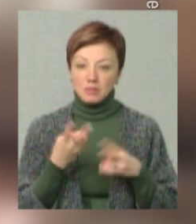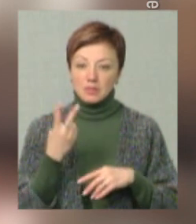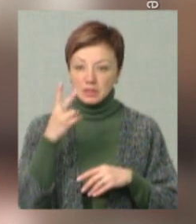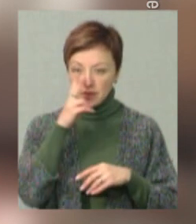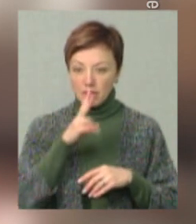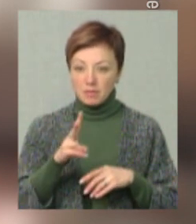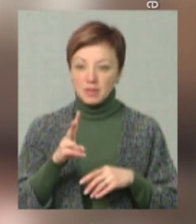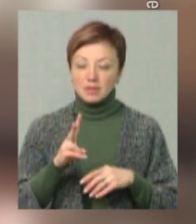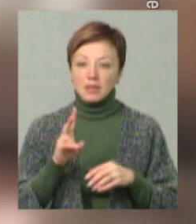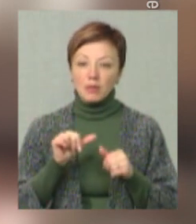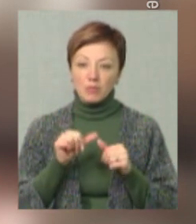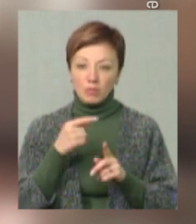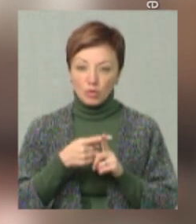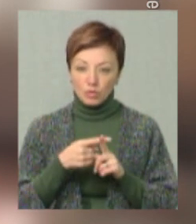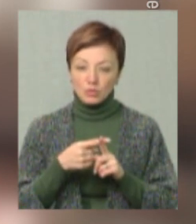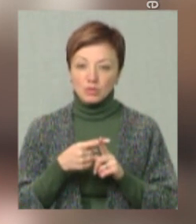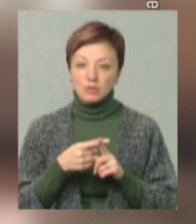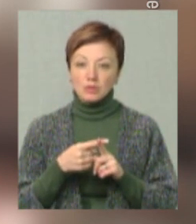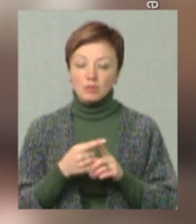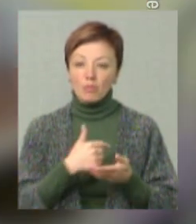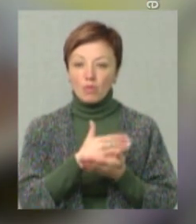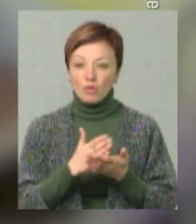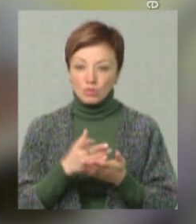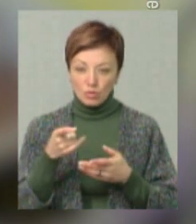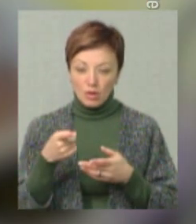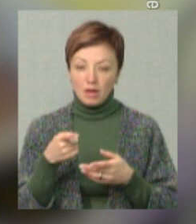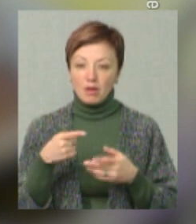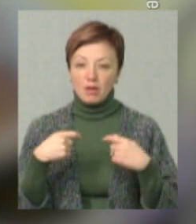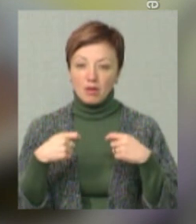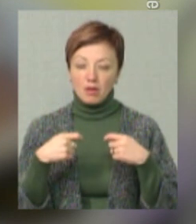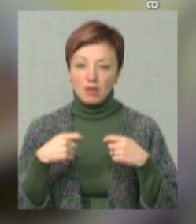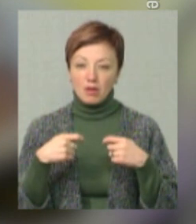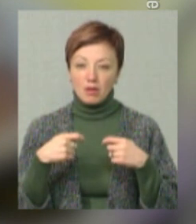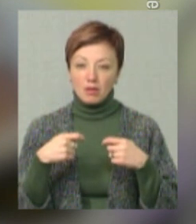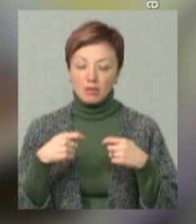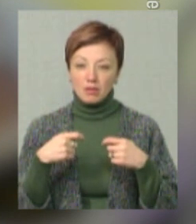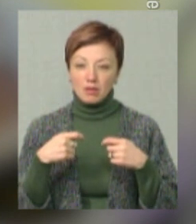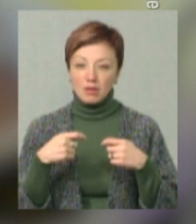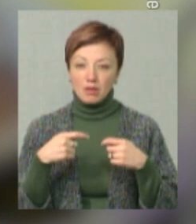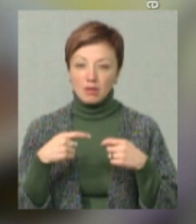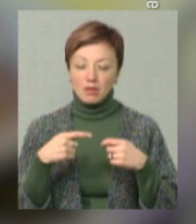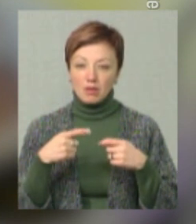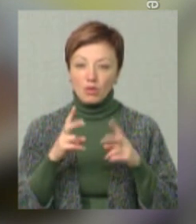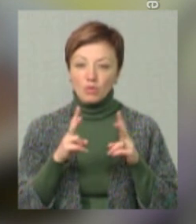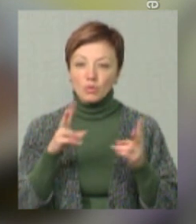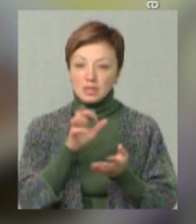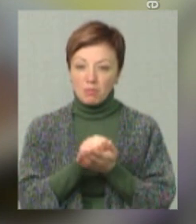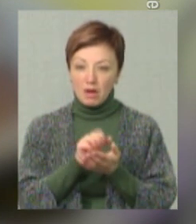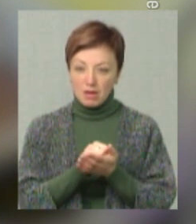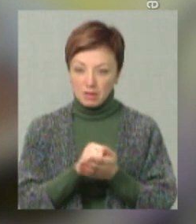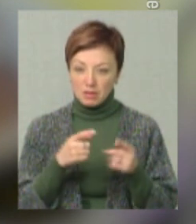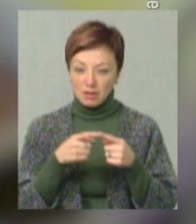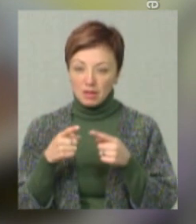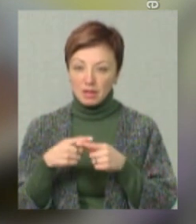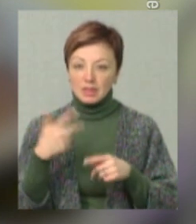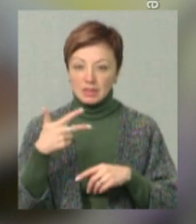за 2 місяці, і крім того, ще зверху заплатити послугу ріелтора. Тобто потрібно заплатити 33 тисячі гривень,